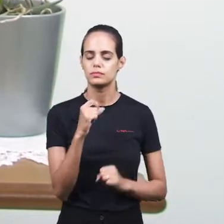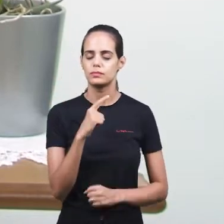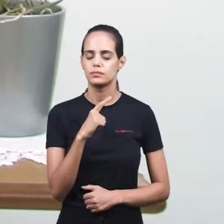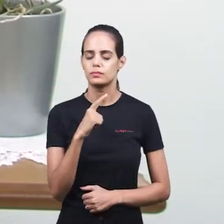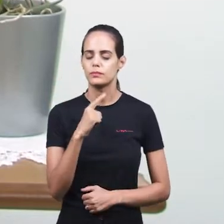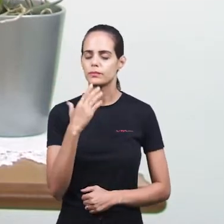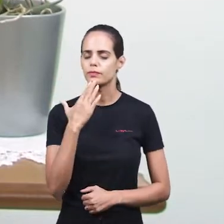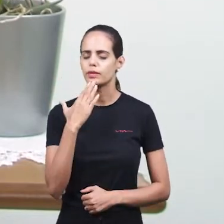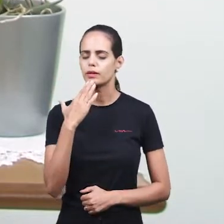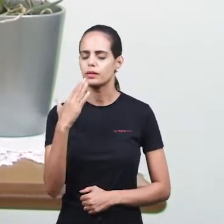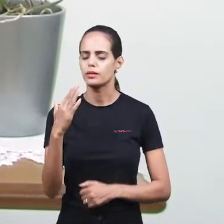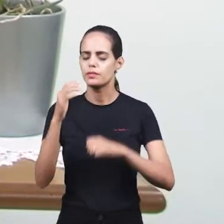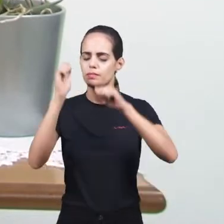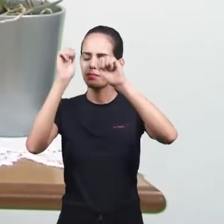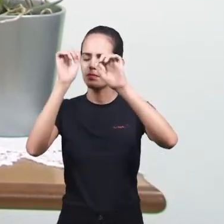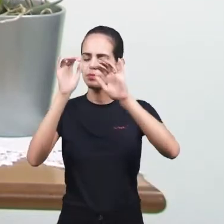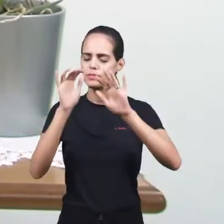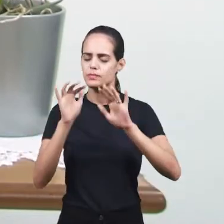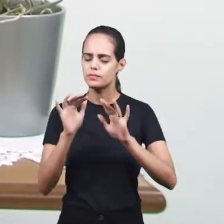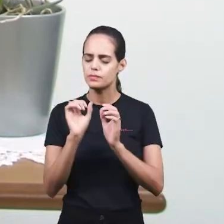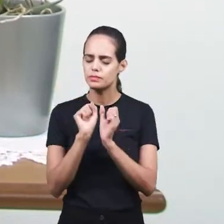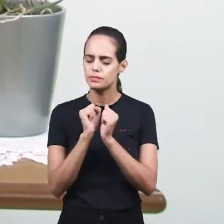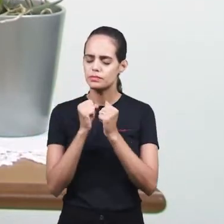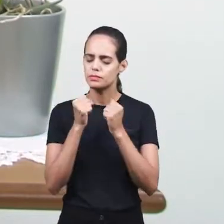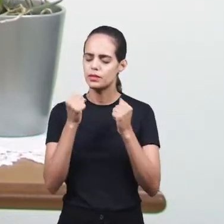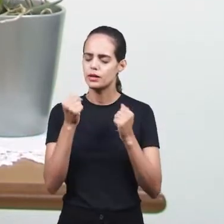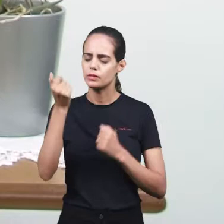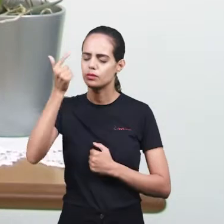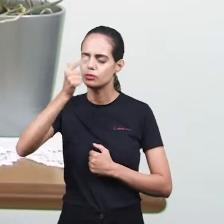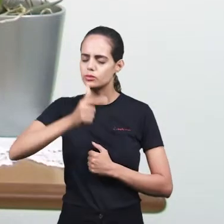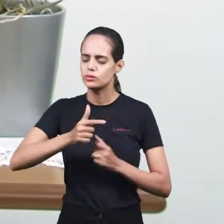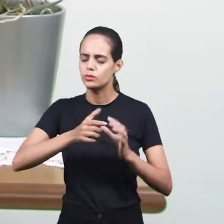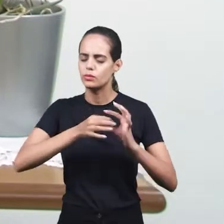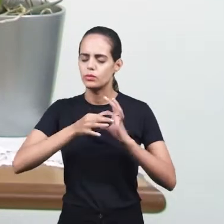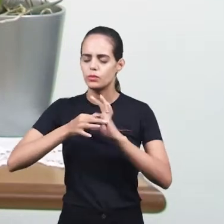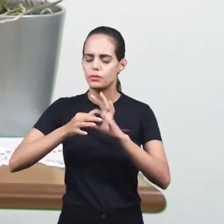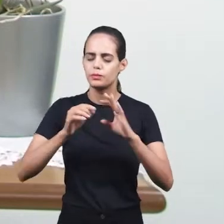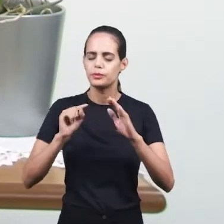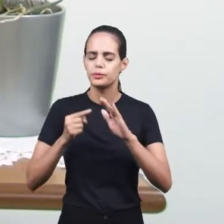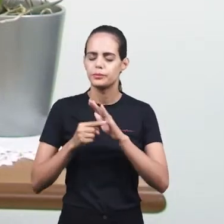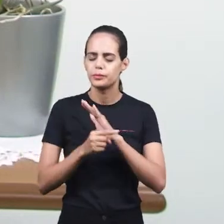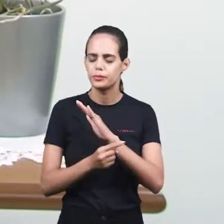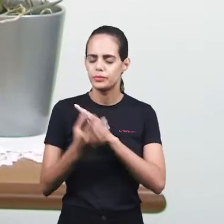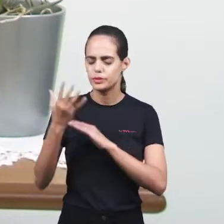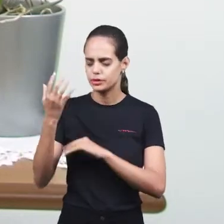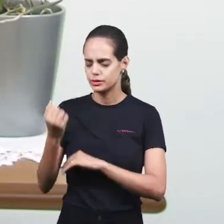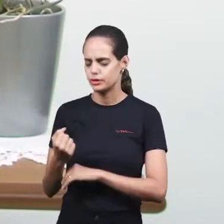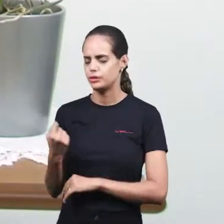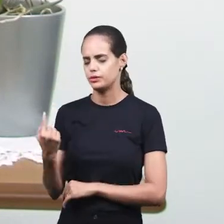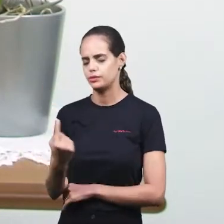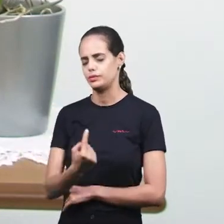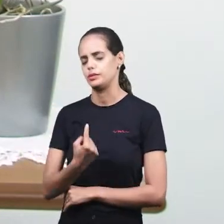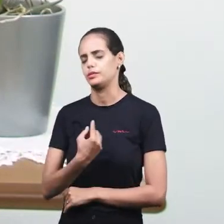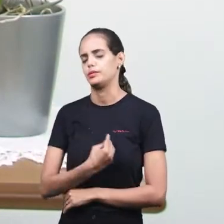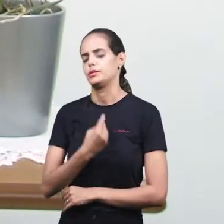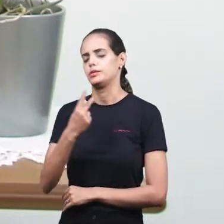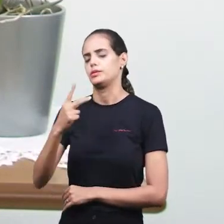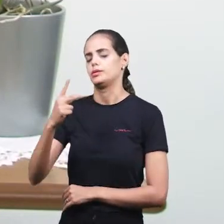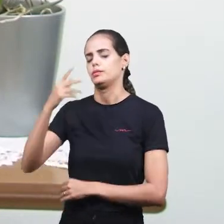Тебя благословения, освобождения и общения. Прими нас, Господь, перед Твоим